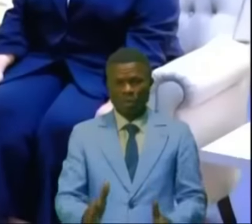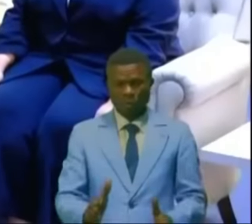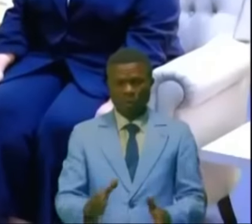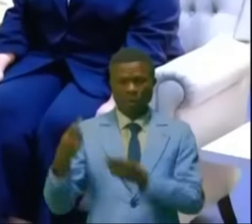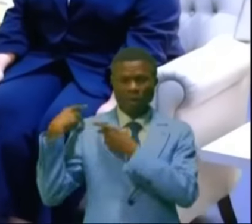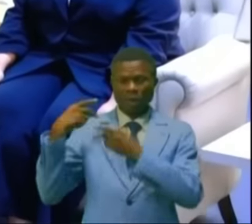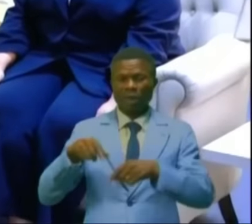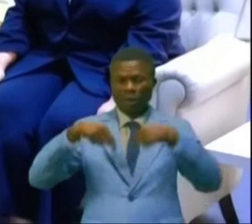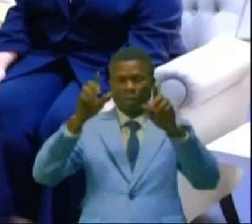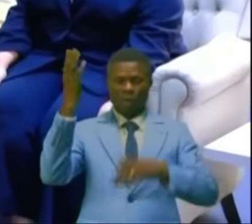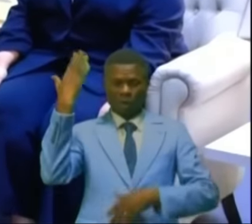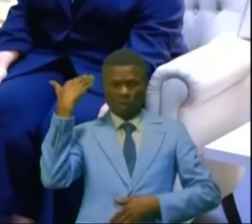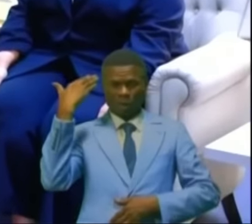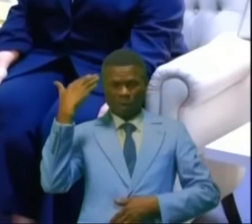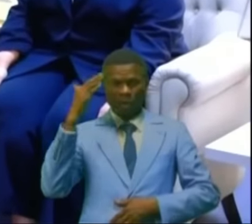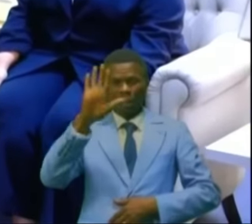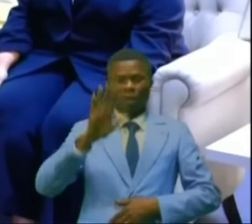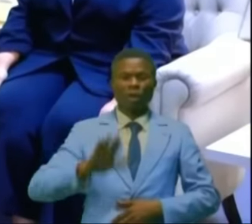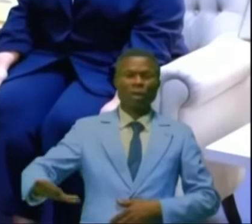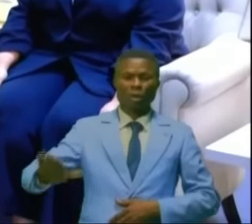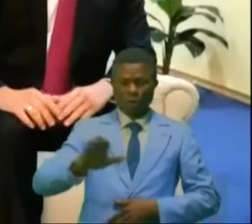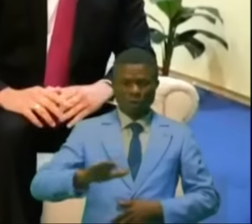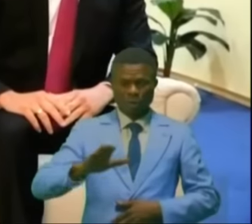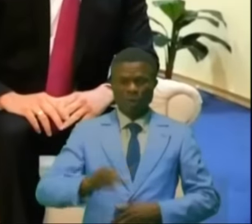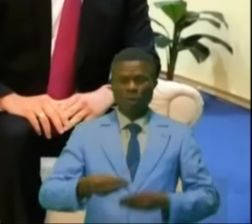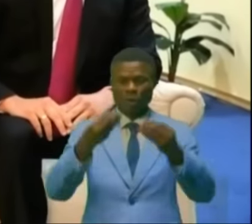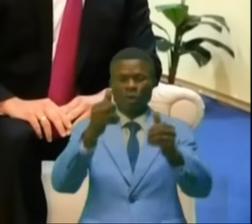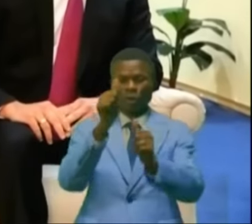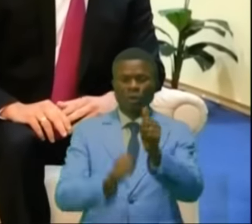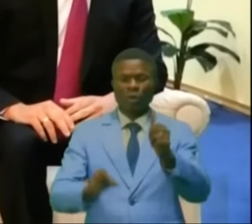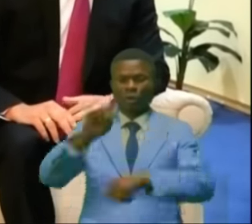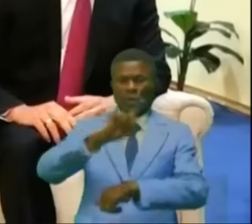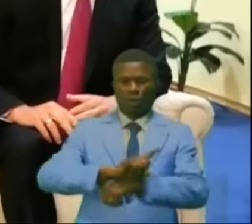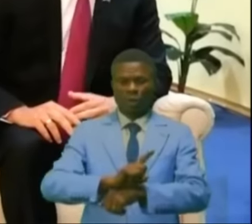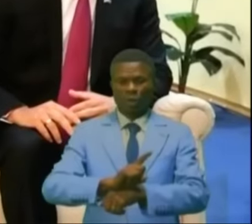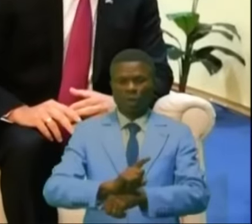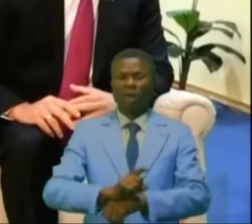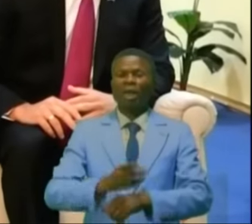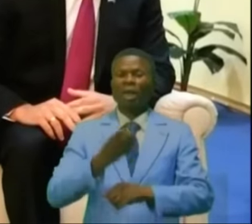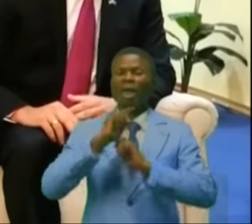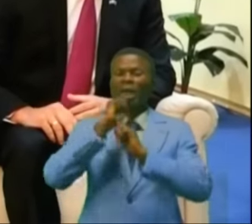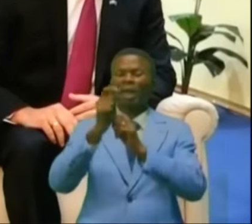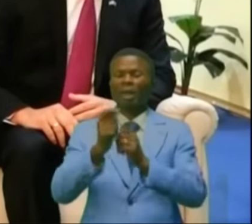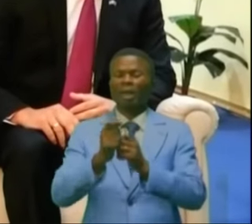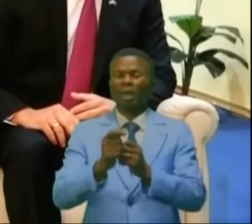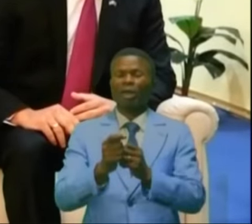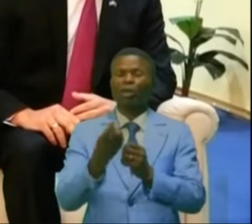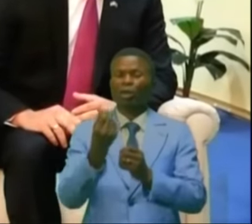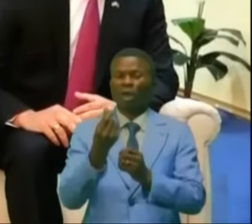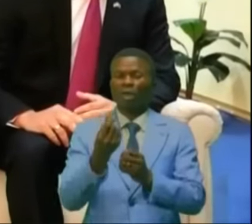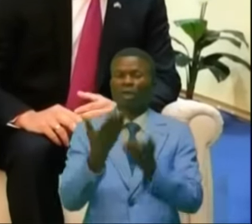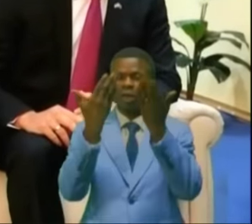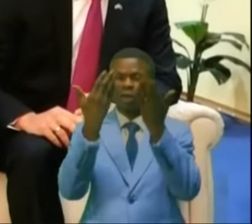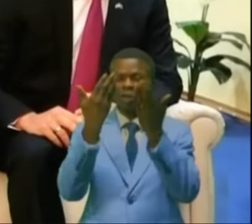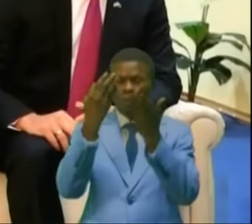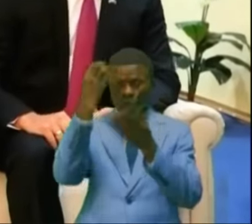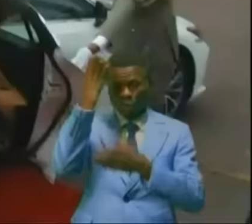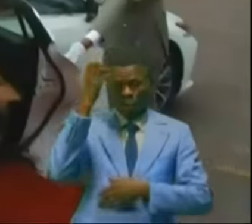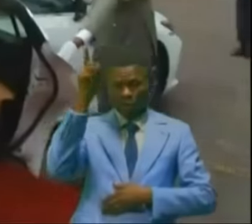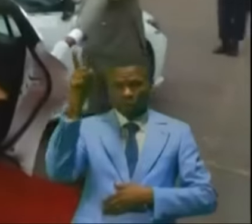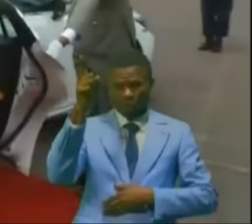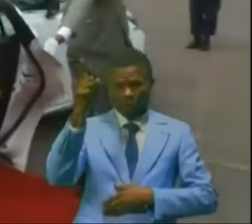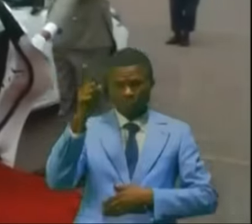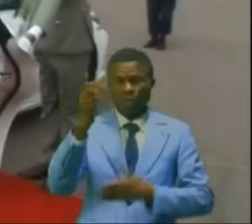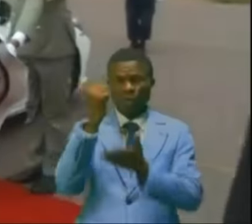depuis l'année dernière et son pays accorde chaque année 10 bourses d'études aux jeunes Congolais. Diplomate